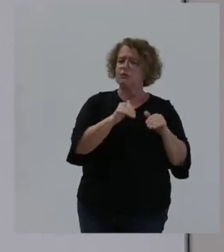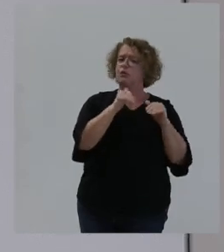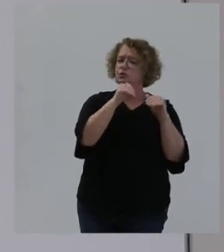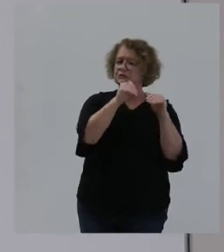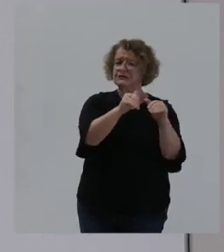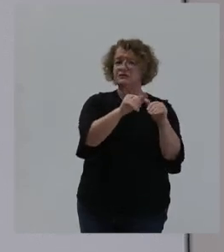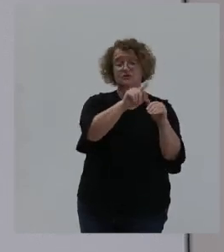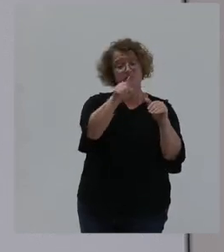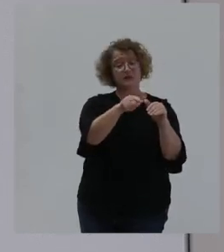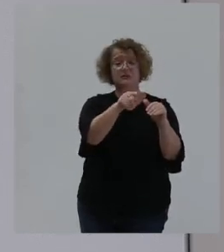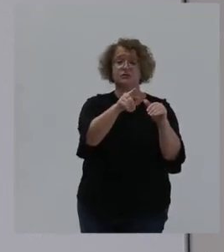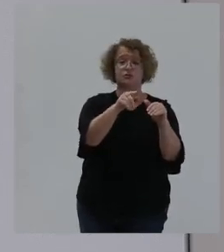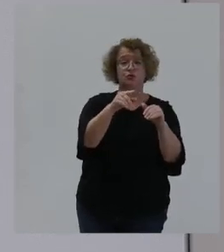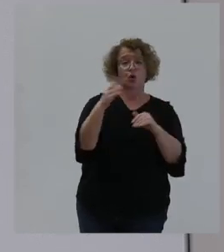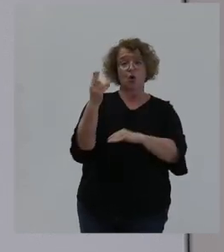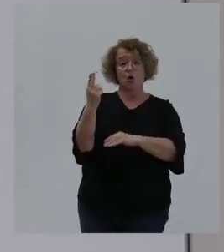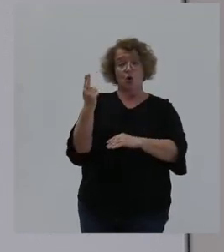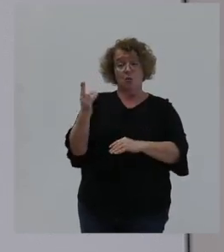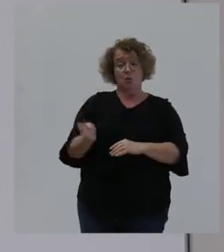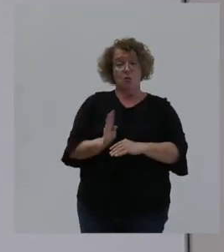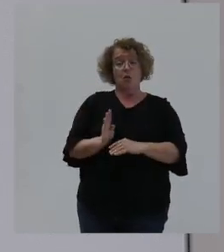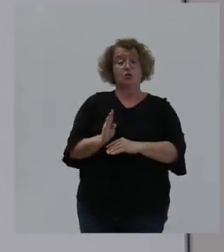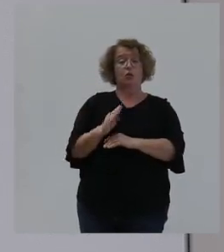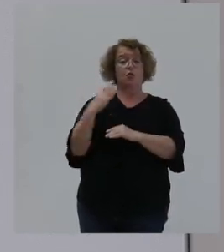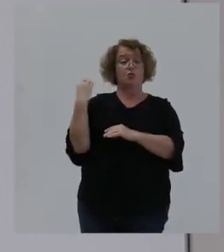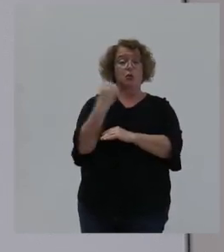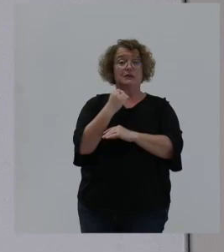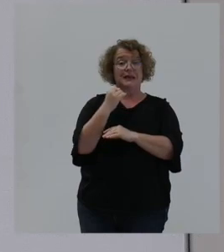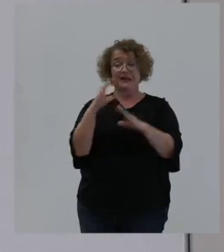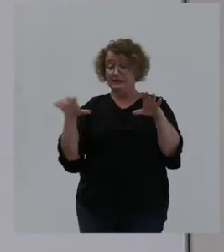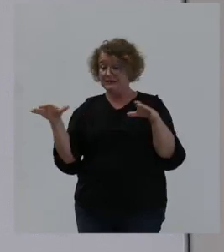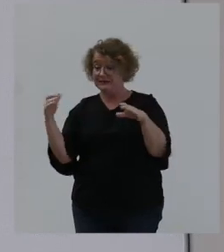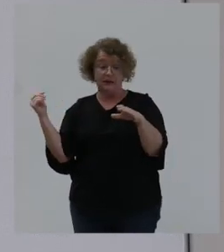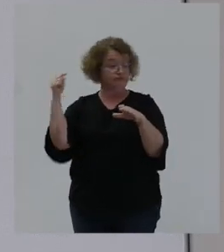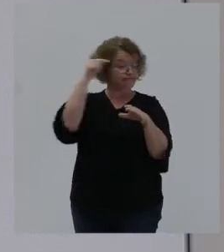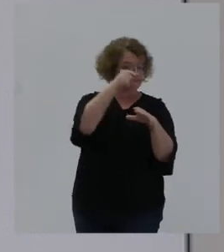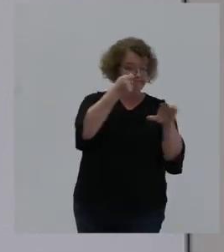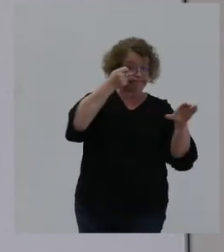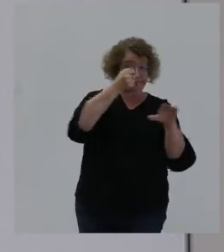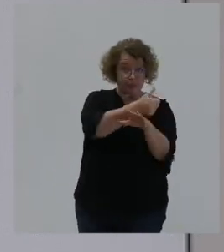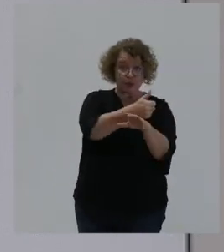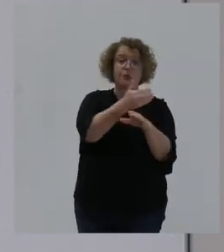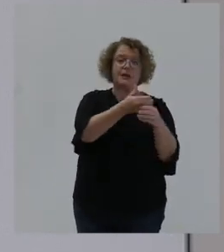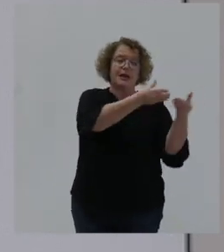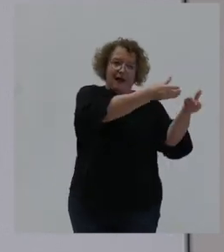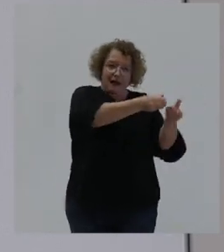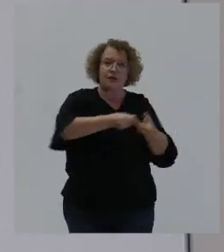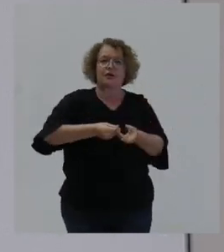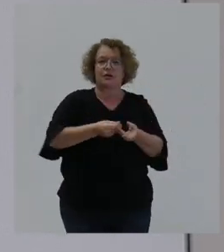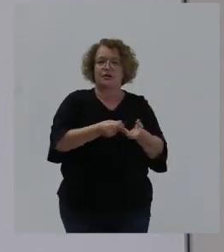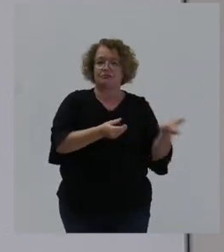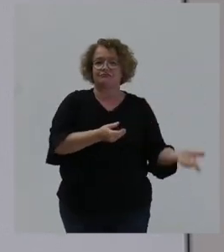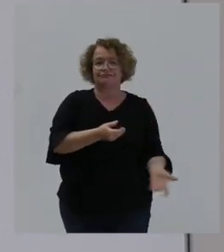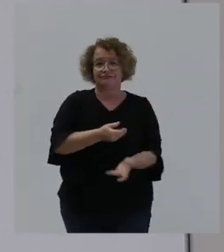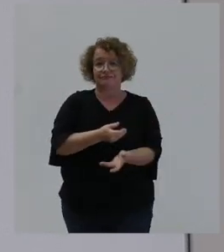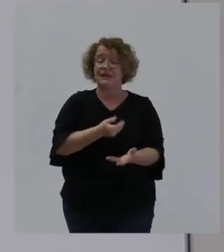ne représente pas tout Bordeaux-Montaigne, ce qui peut être une difficulté. Il est important d'améliorer l'accueil et tout de même, parce que c'est